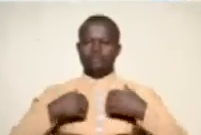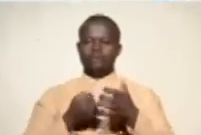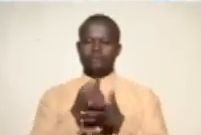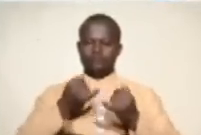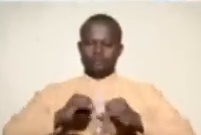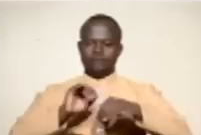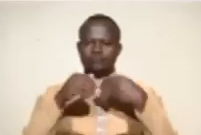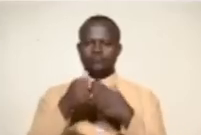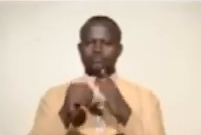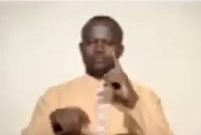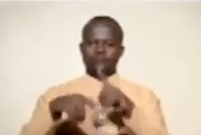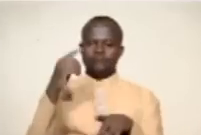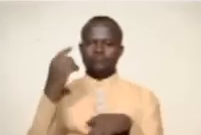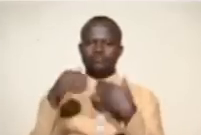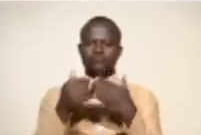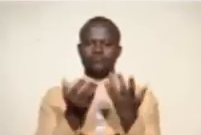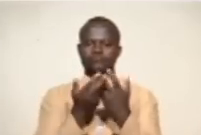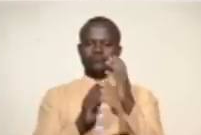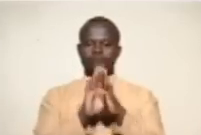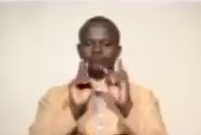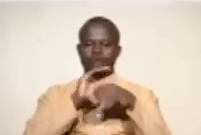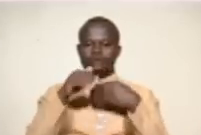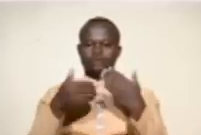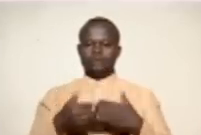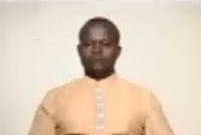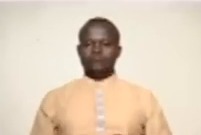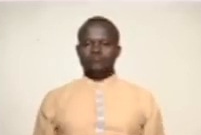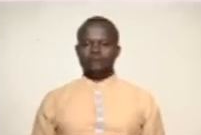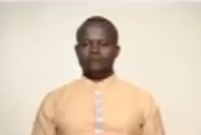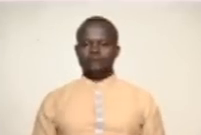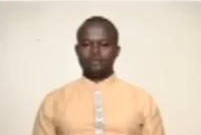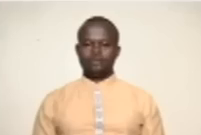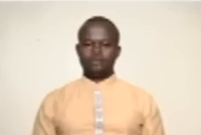muryango wese imihigo ijyanye n'iterambere ry'abaturage